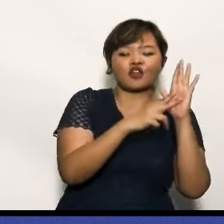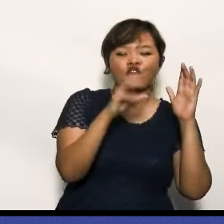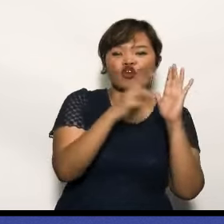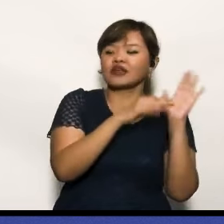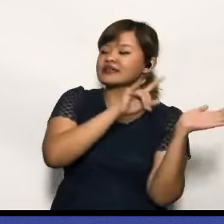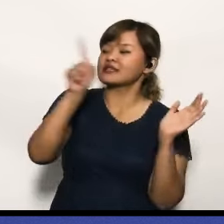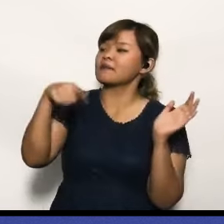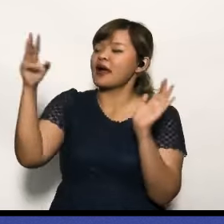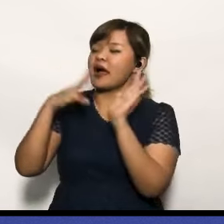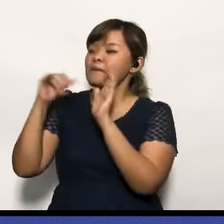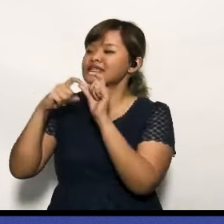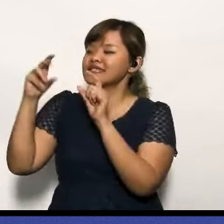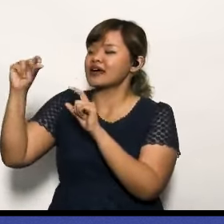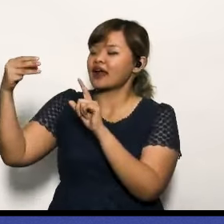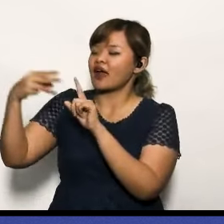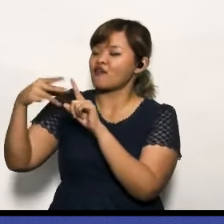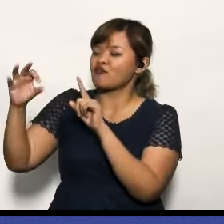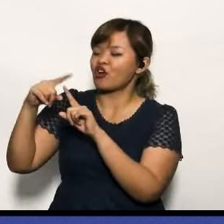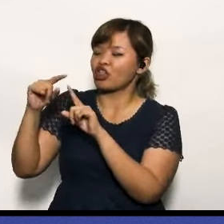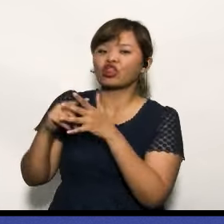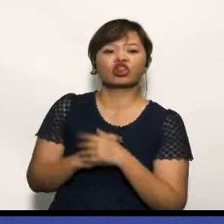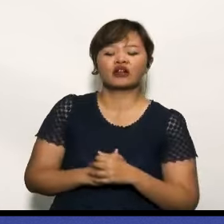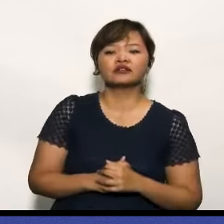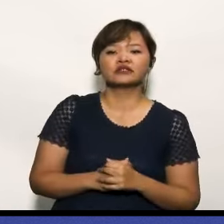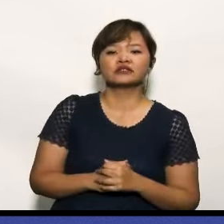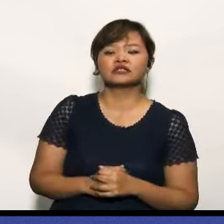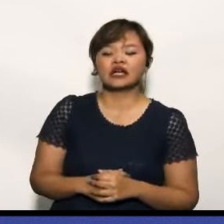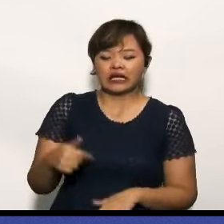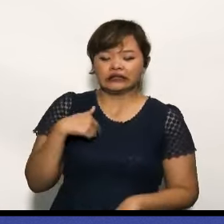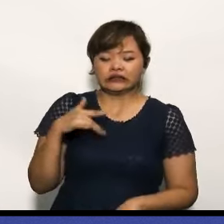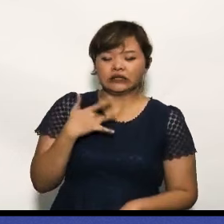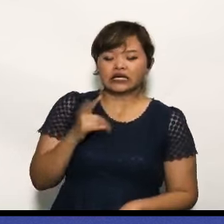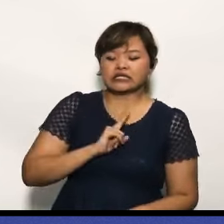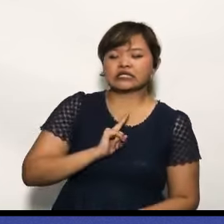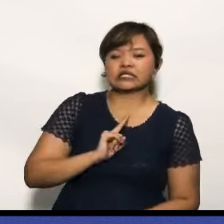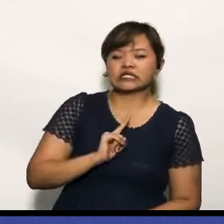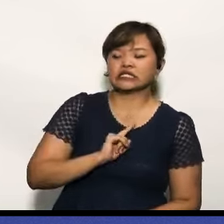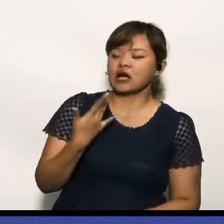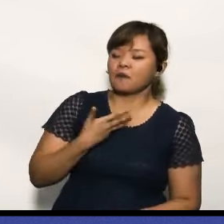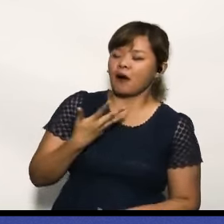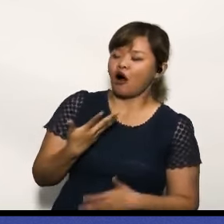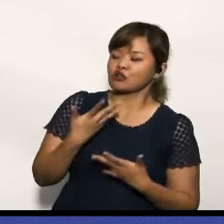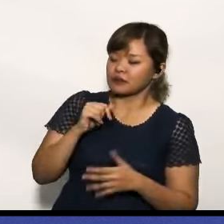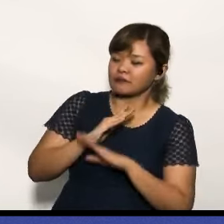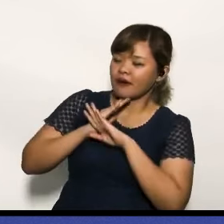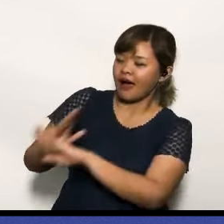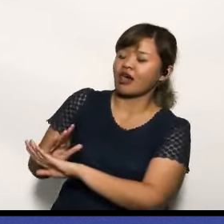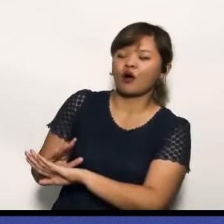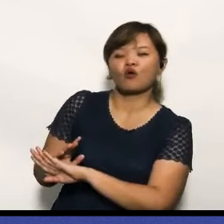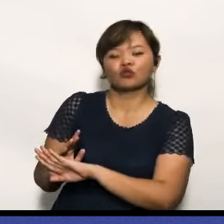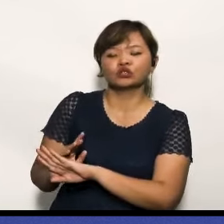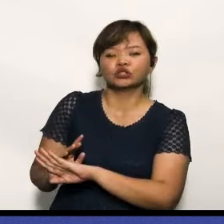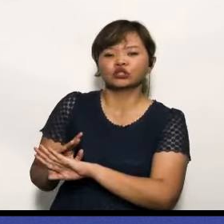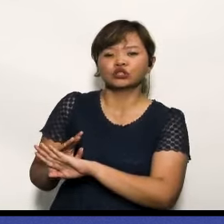Misrefot, Maim, semua orang Sidon, dikatakan di sini, aku sendiri akan menghalau mereka dari depan